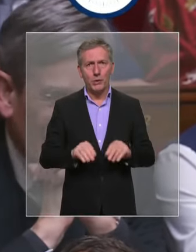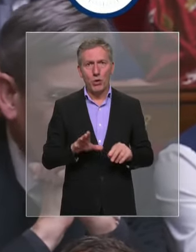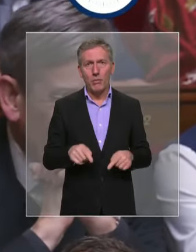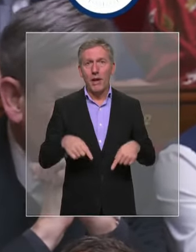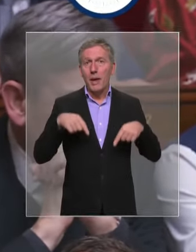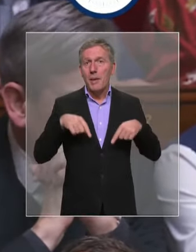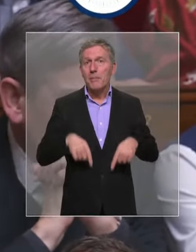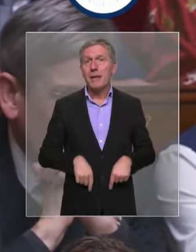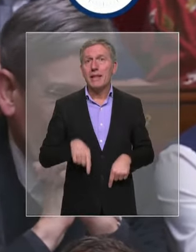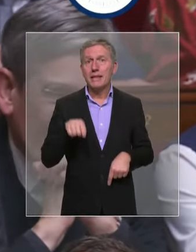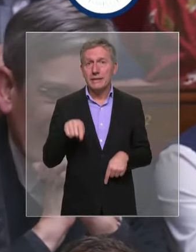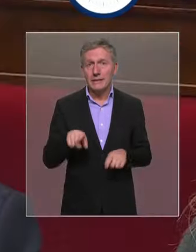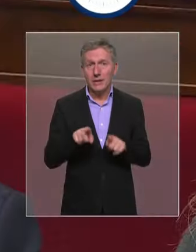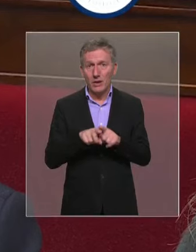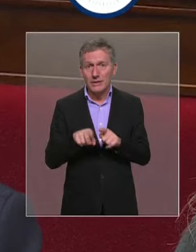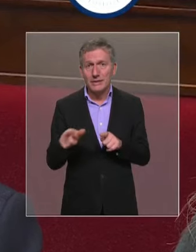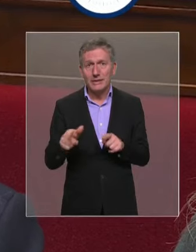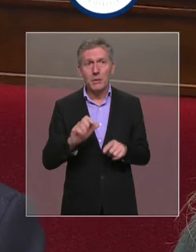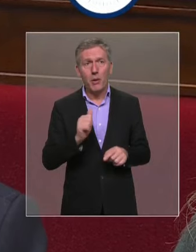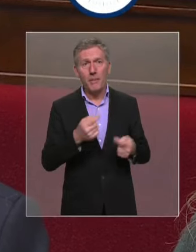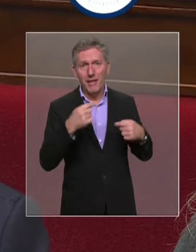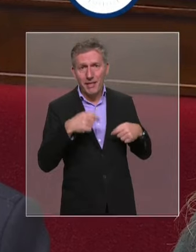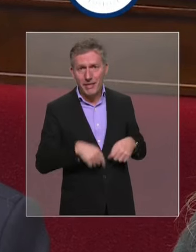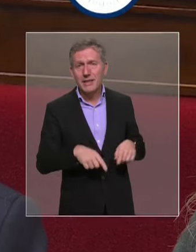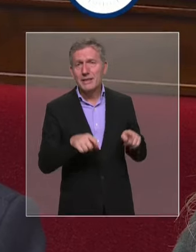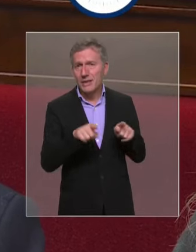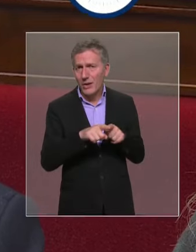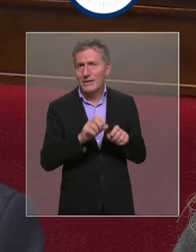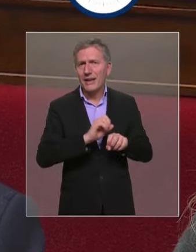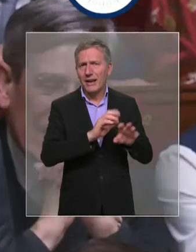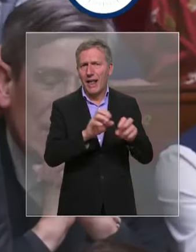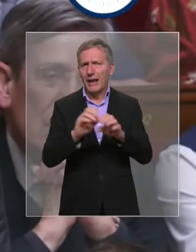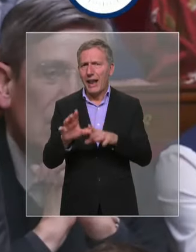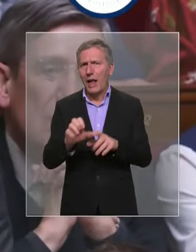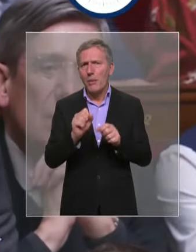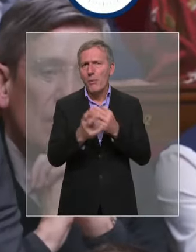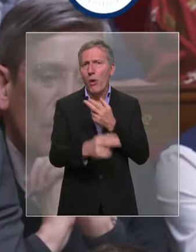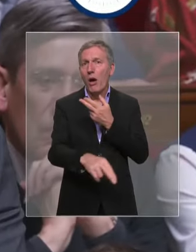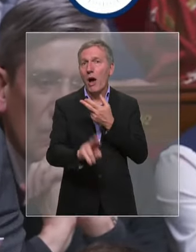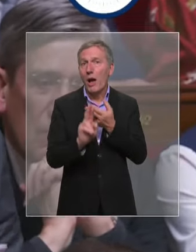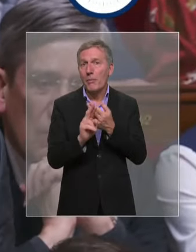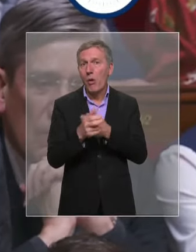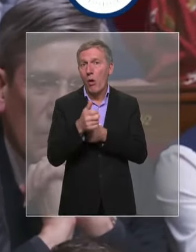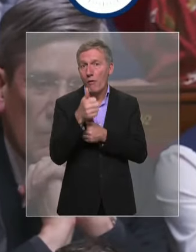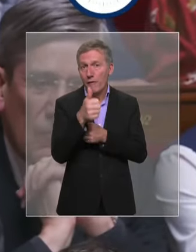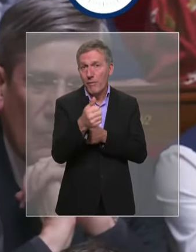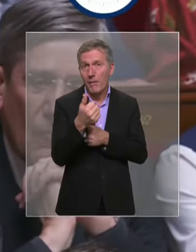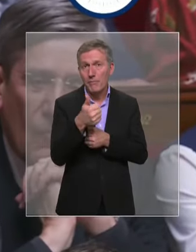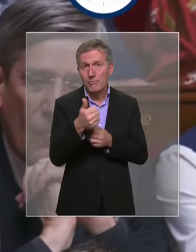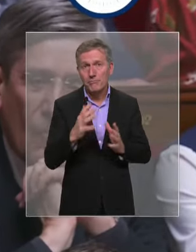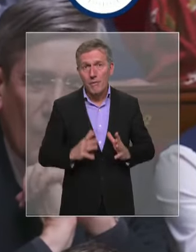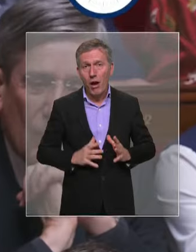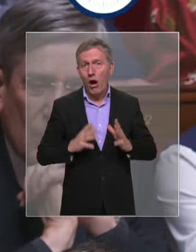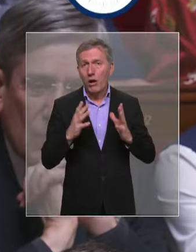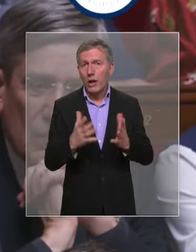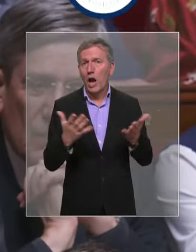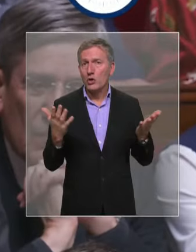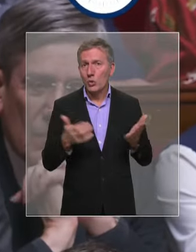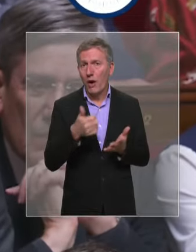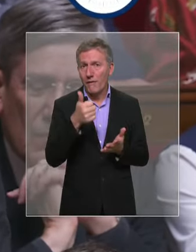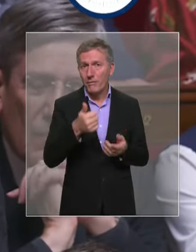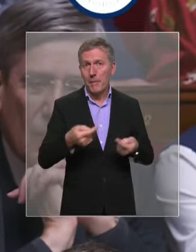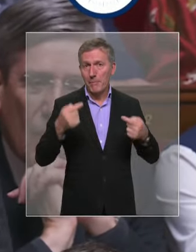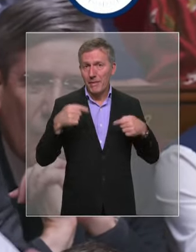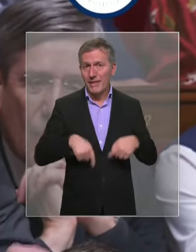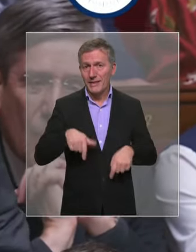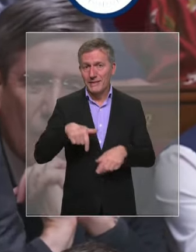du Firmin Le Bodo également, le Premier ministre également, pouvez-vous nous dire quel sera votre engagement, Madame la Ministre, vous qui allez